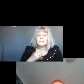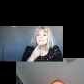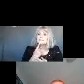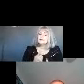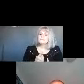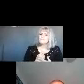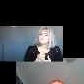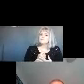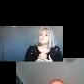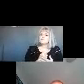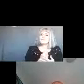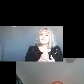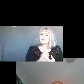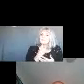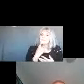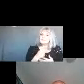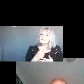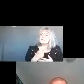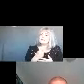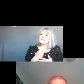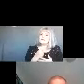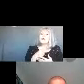go! Toe sê Petrus!